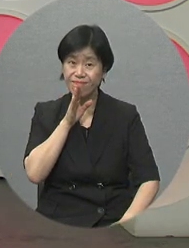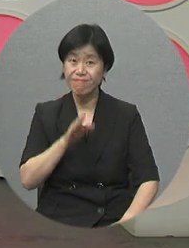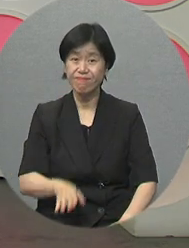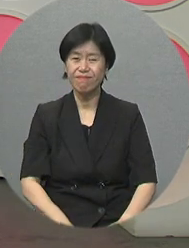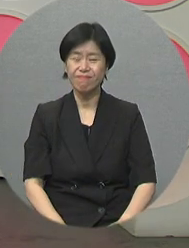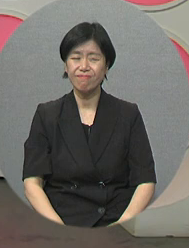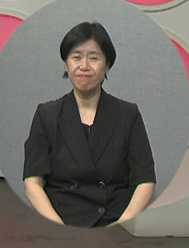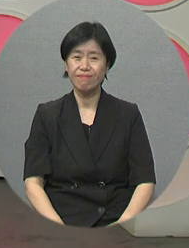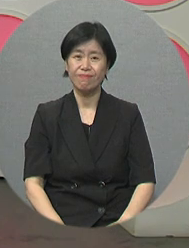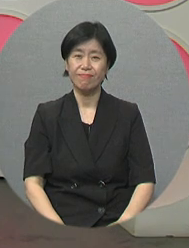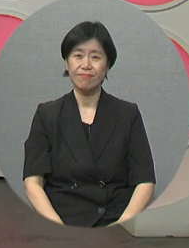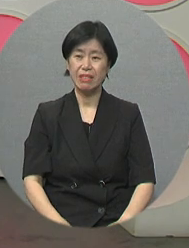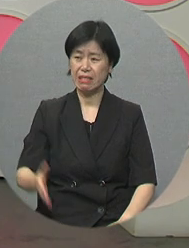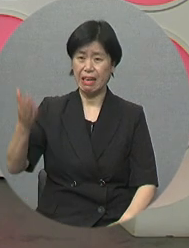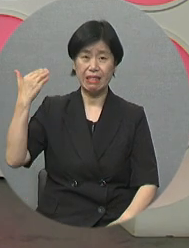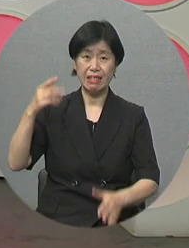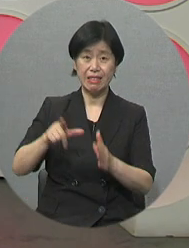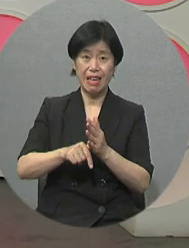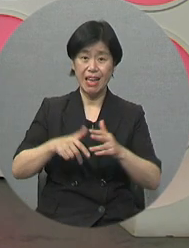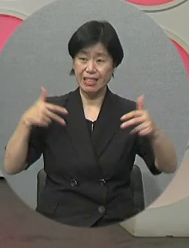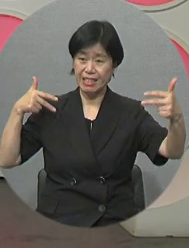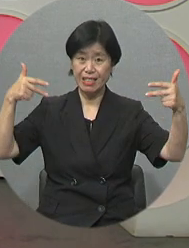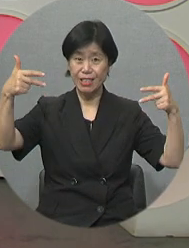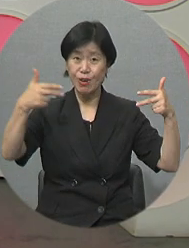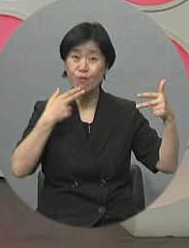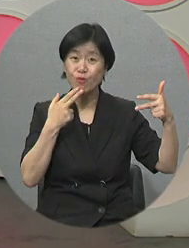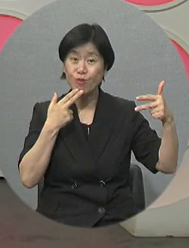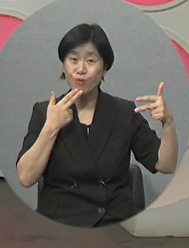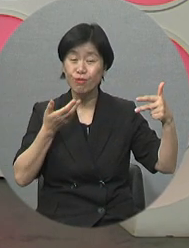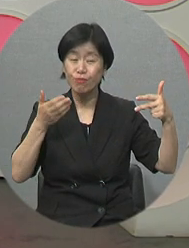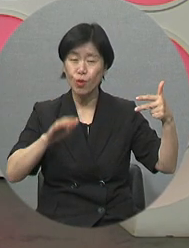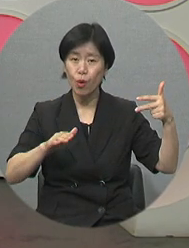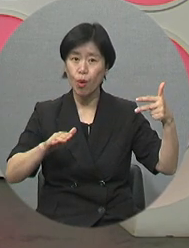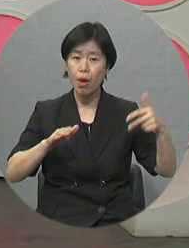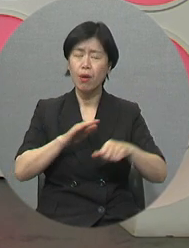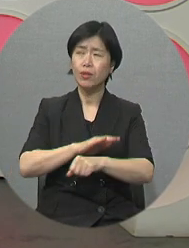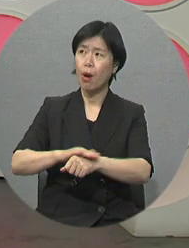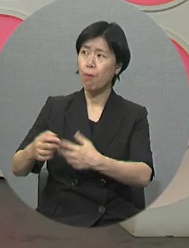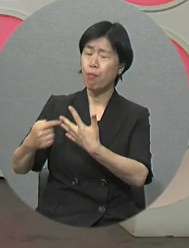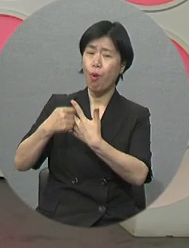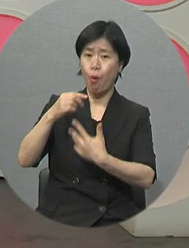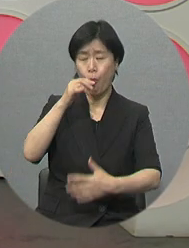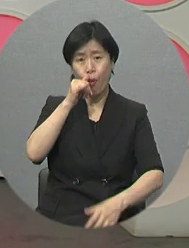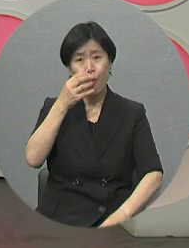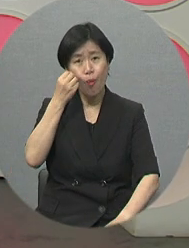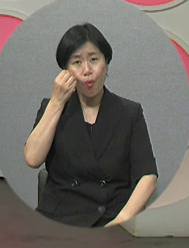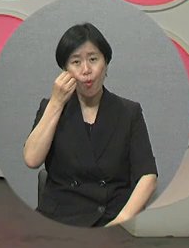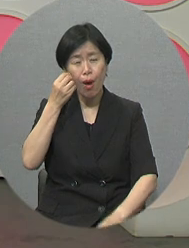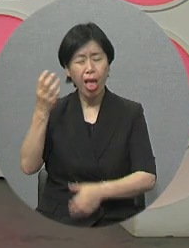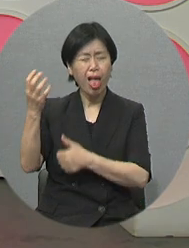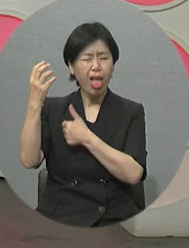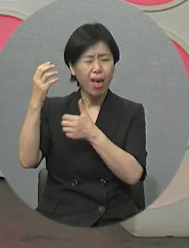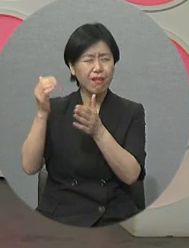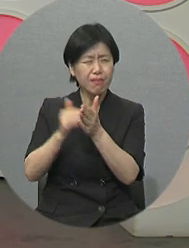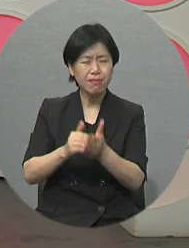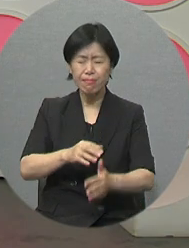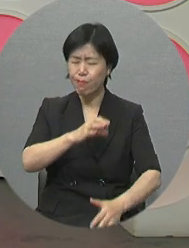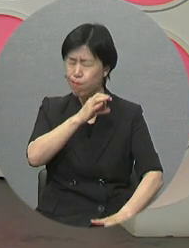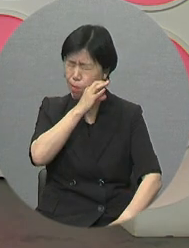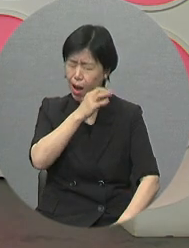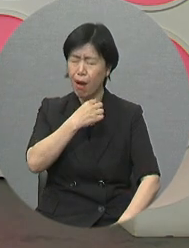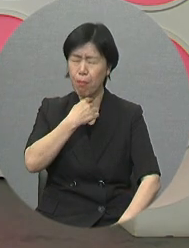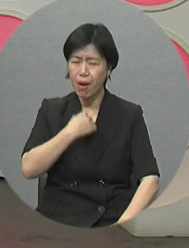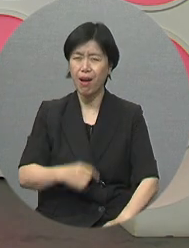갔다 그 이제 저는 몰랐는데 그게 걸려서 그래서 아주 된통 혼나고 또